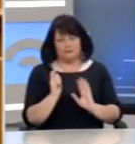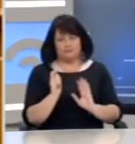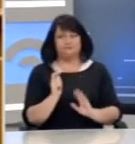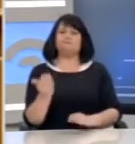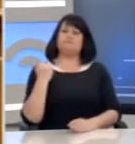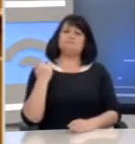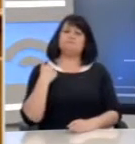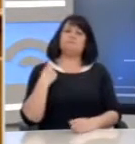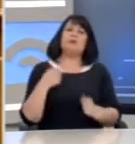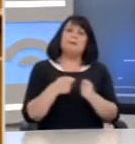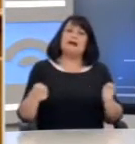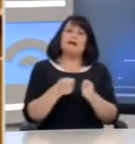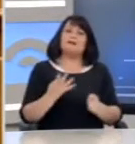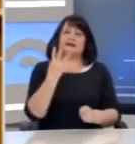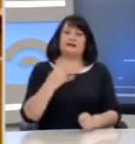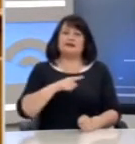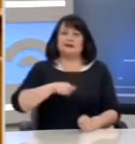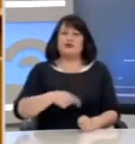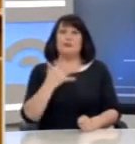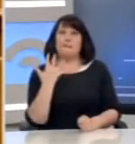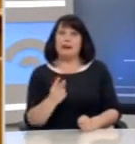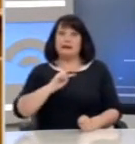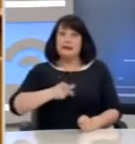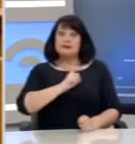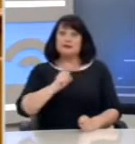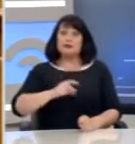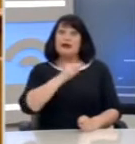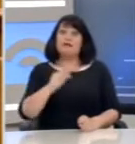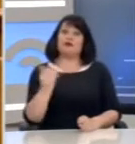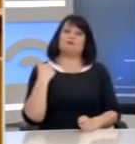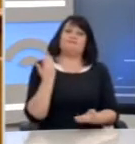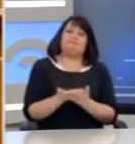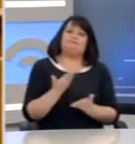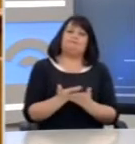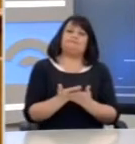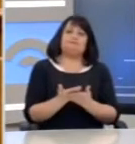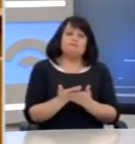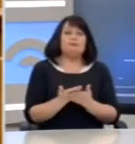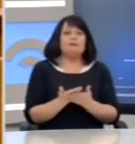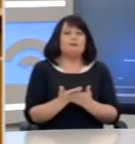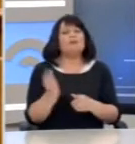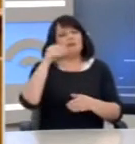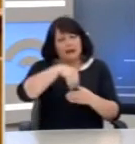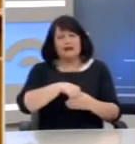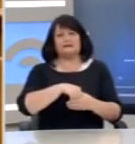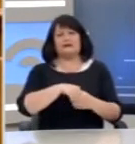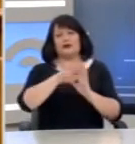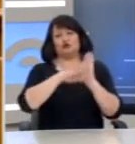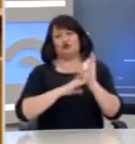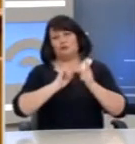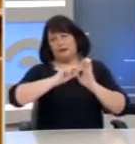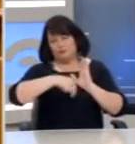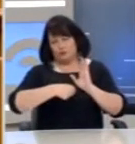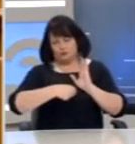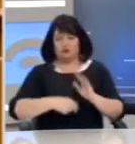ζητώντας επιπλέον μέτρα 4,5 δισεκατομμυρίων ευρώ προκειμένου να συμμετάσχει. Από τη μία πλευρά η συμμετοχή του